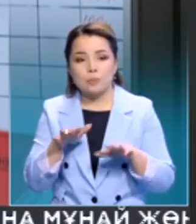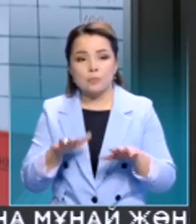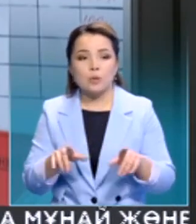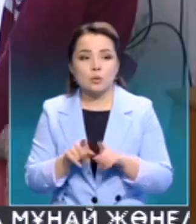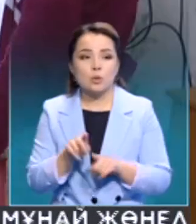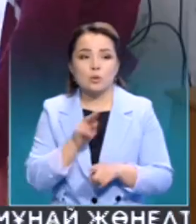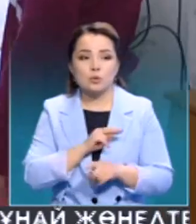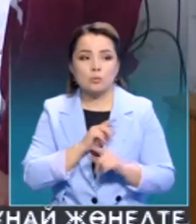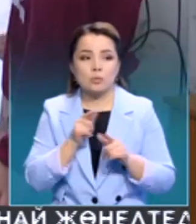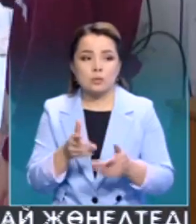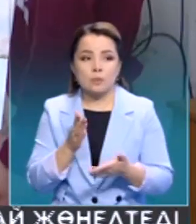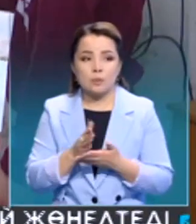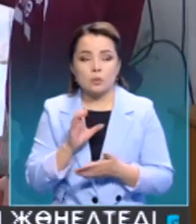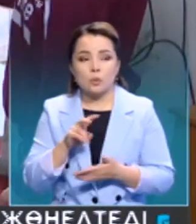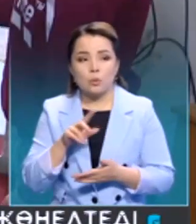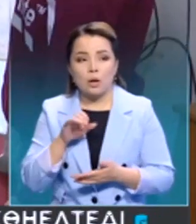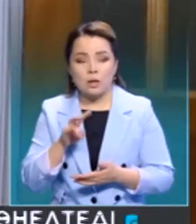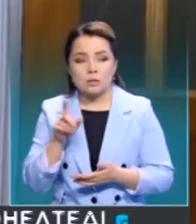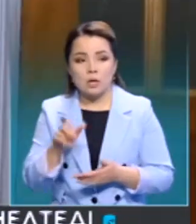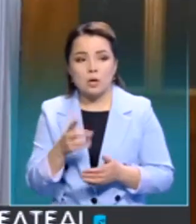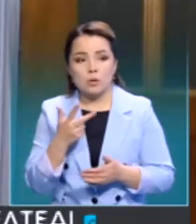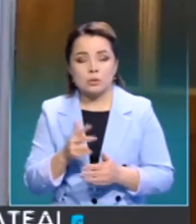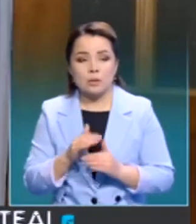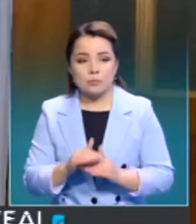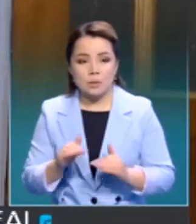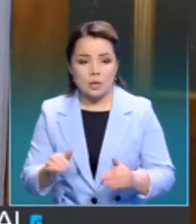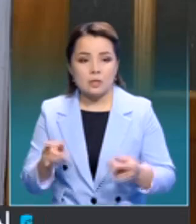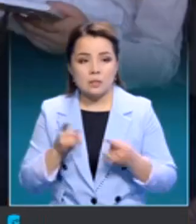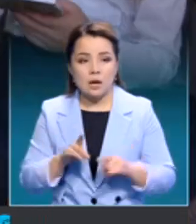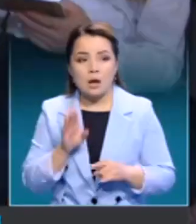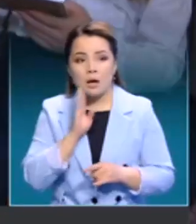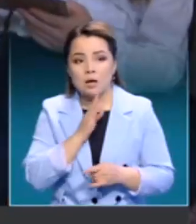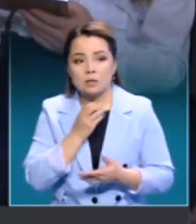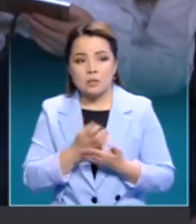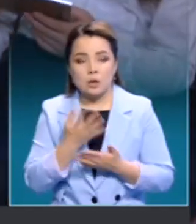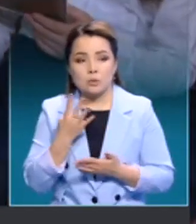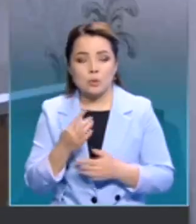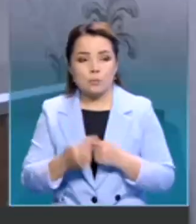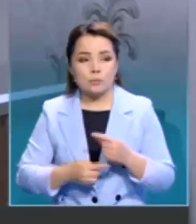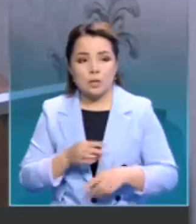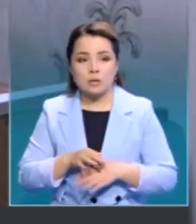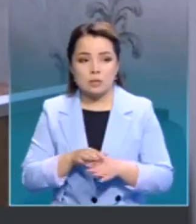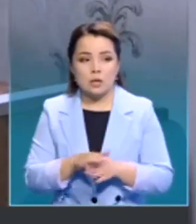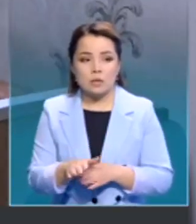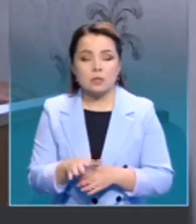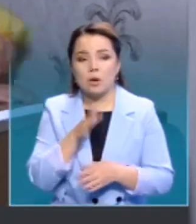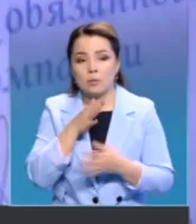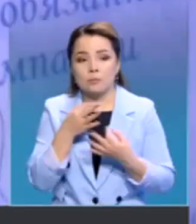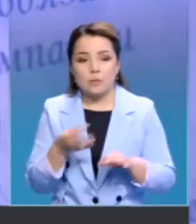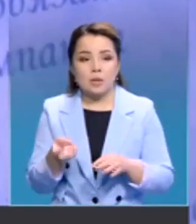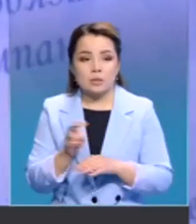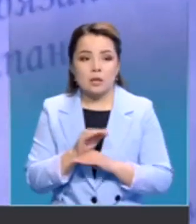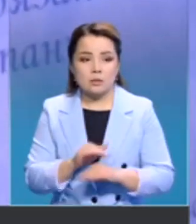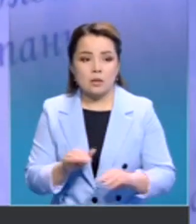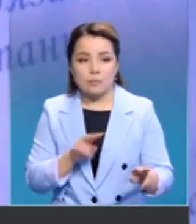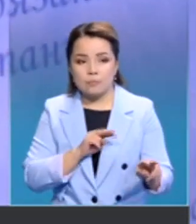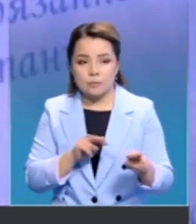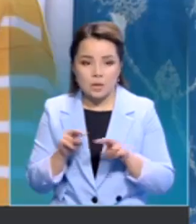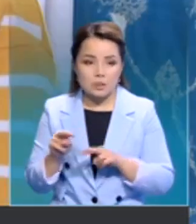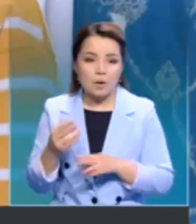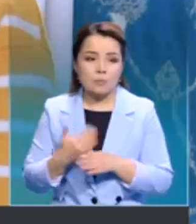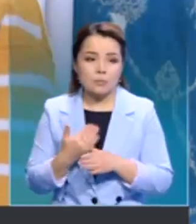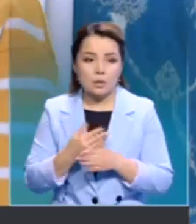жұмыста жүреді. Сұлухан Жалғасова 3 перзент тәрбиелеген ардақты ана, 4 немересі бар. Жұмыстан босай қалса, кішкентайларды қараудың қамына